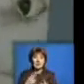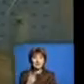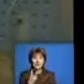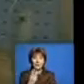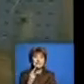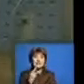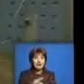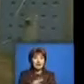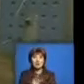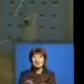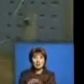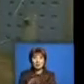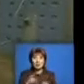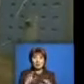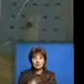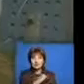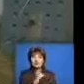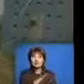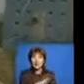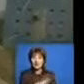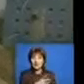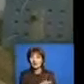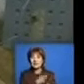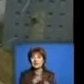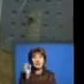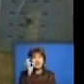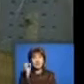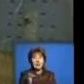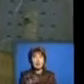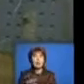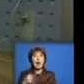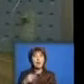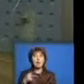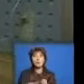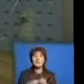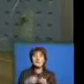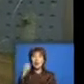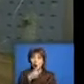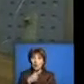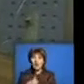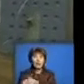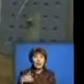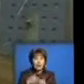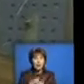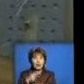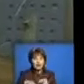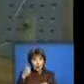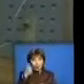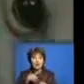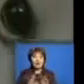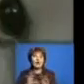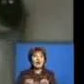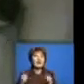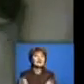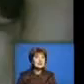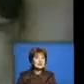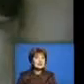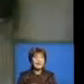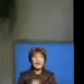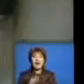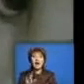Наира – обе сироты, уроженки США. Они были привезены в Германию в мае 2010 года и вплоть до конца года находились на карантине.